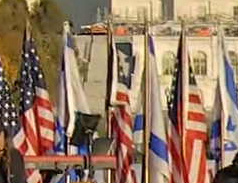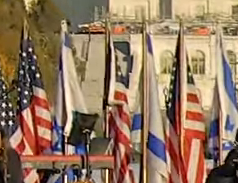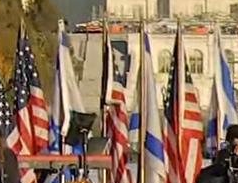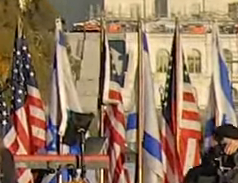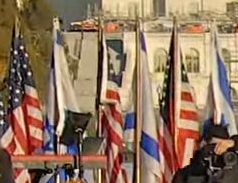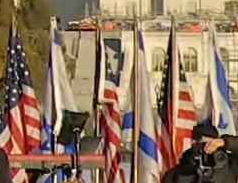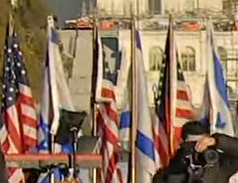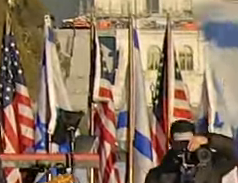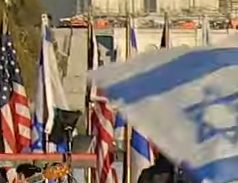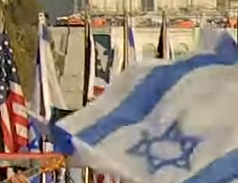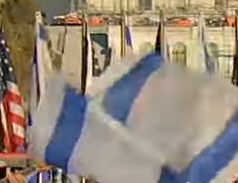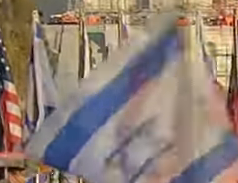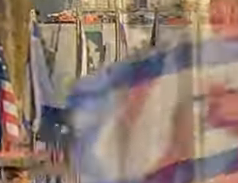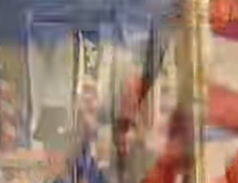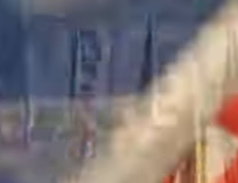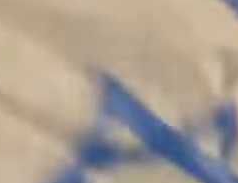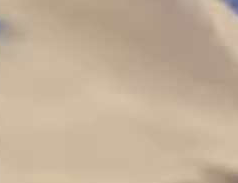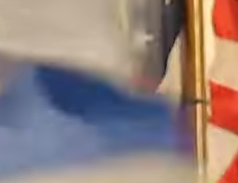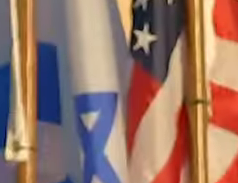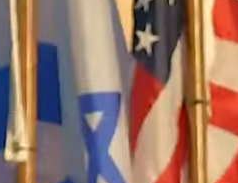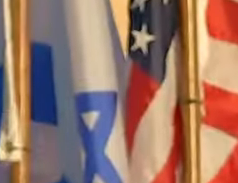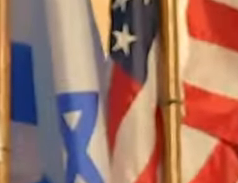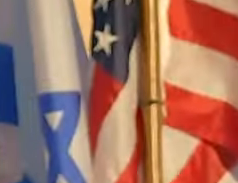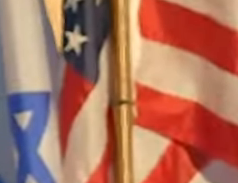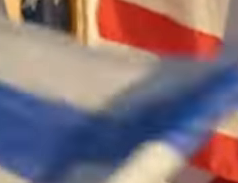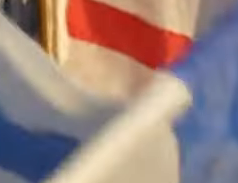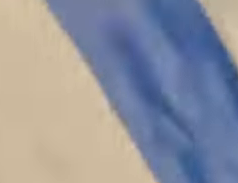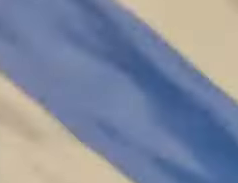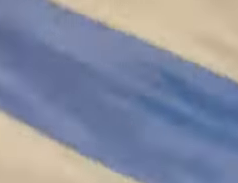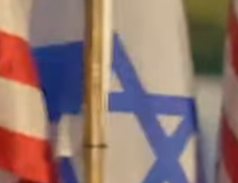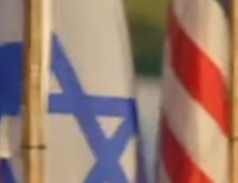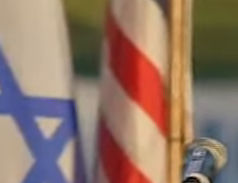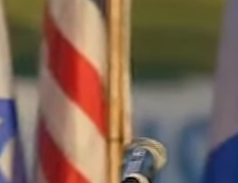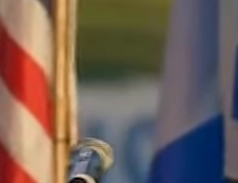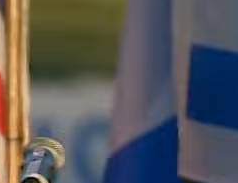חברים, בכבודו בעצמו, עומר אדם!